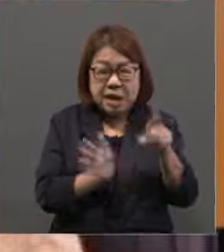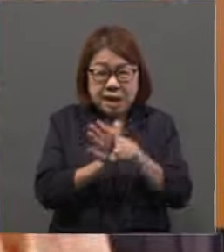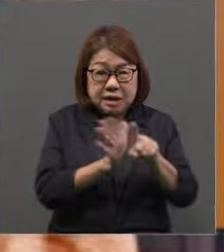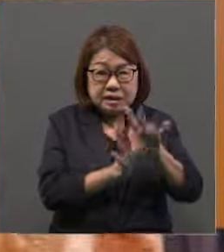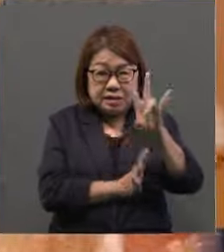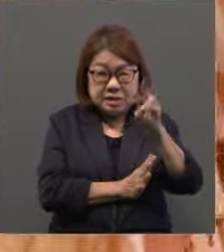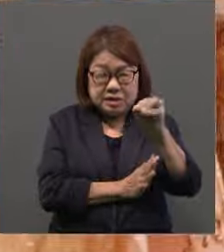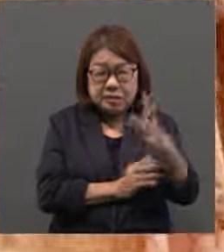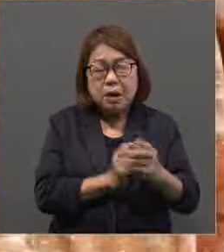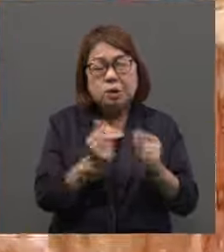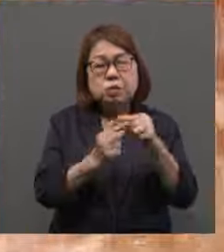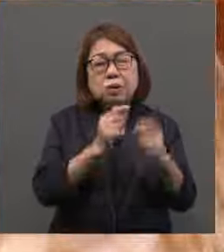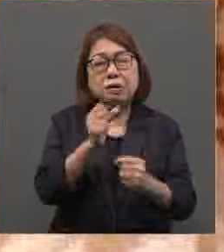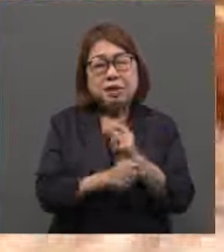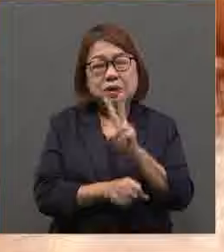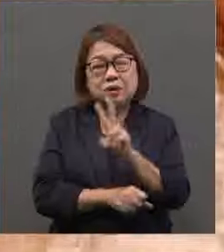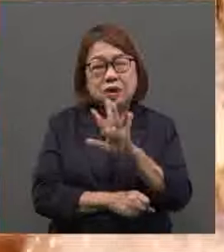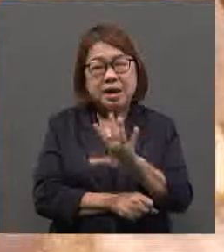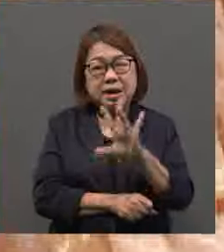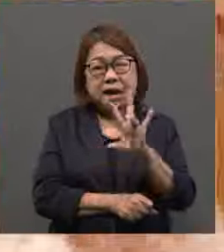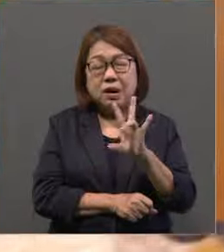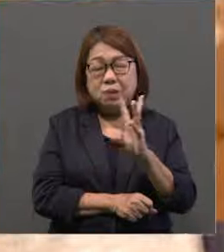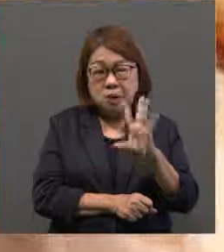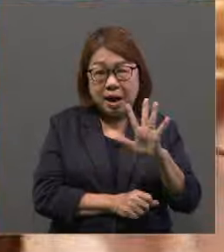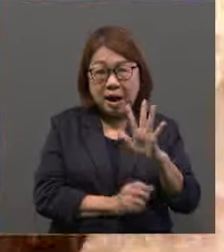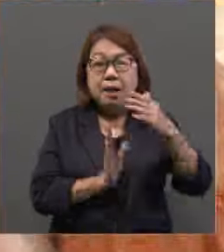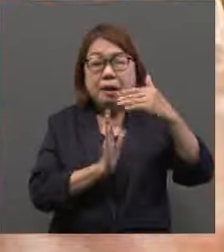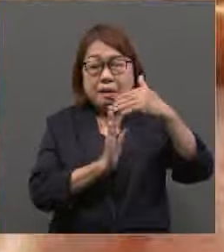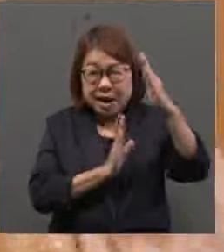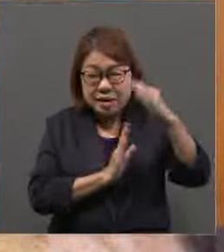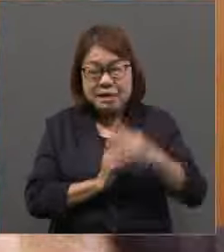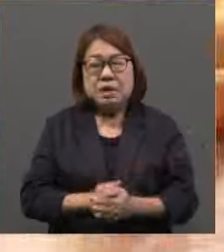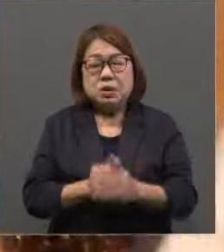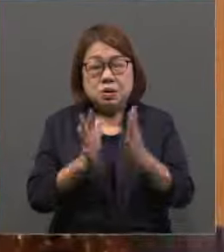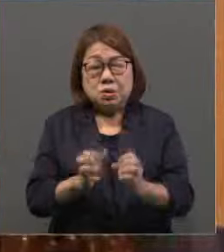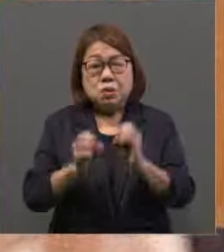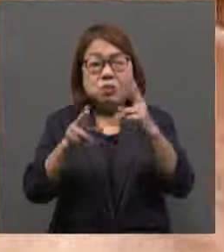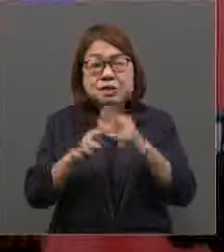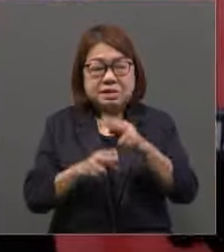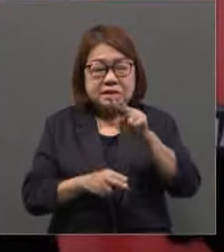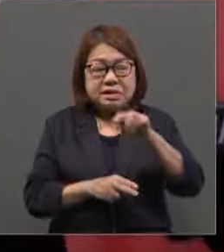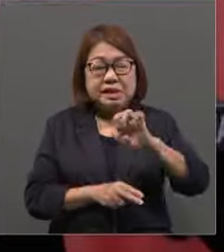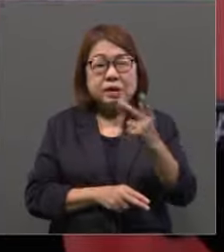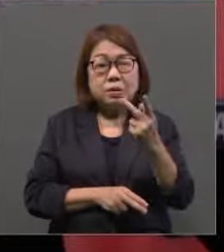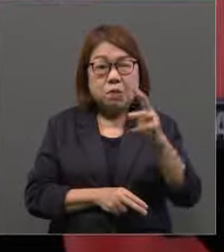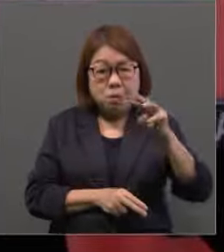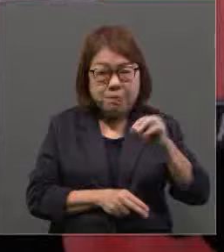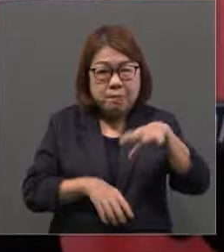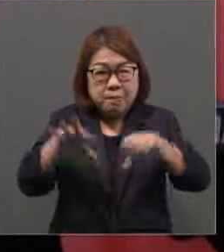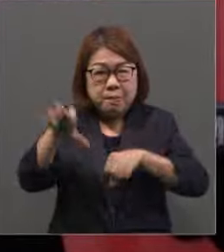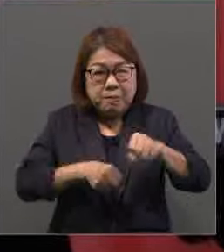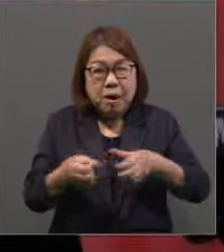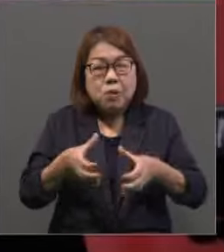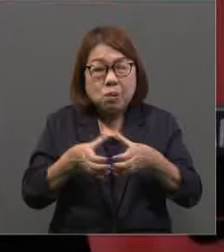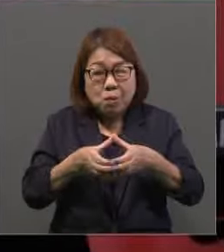การศึกษา2565ภาคเหนือภายใต้การฝึกสอนของคุณครูนิคมจันทบซึ่งเริ่มก่อตั้งวงดนตรีลูกทุ่งในระดับประถม